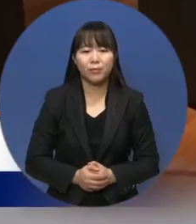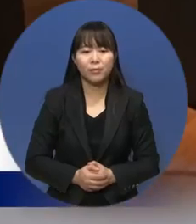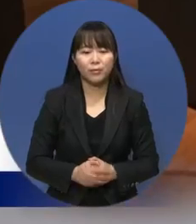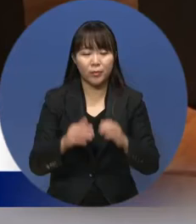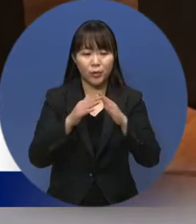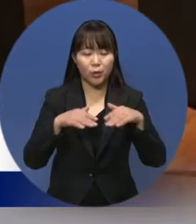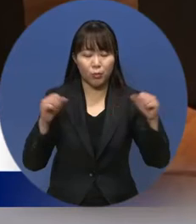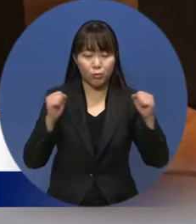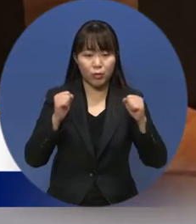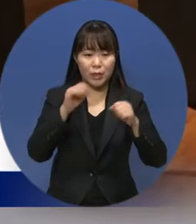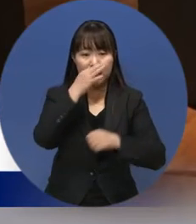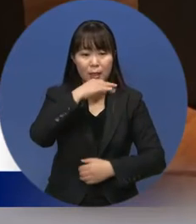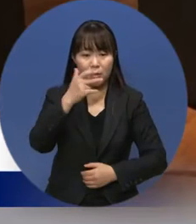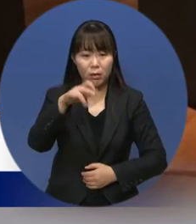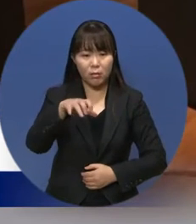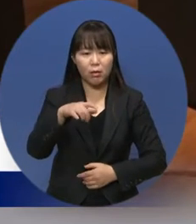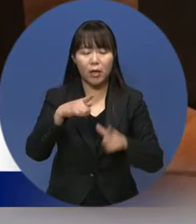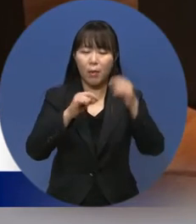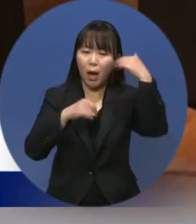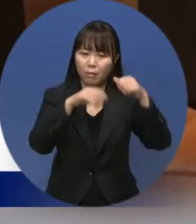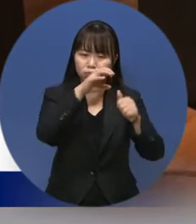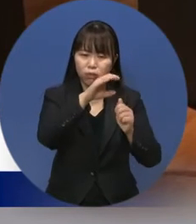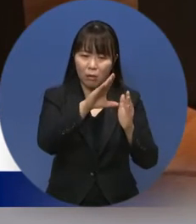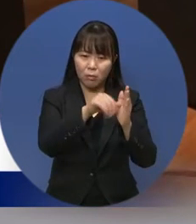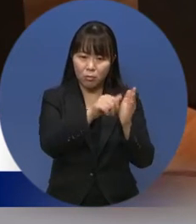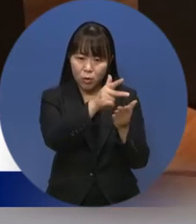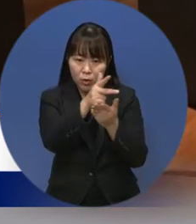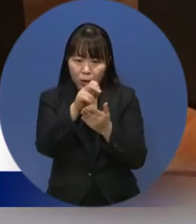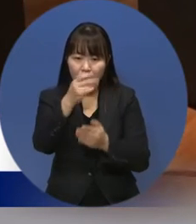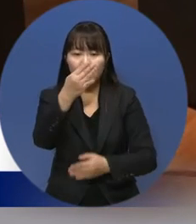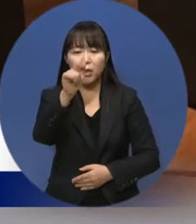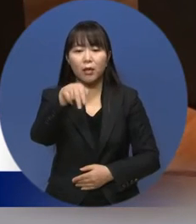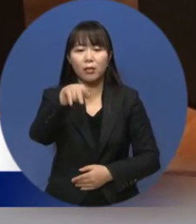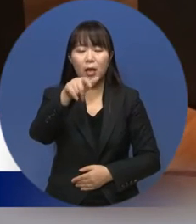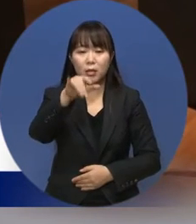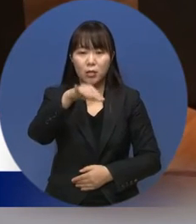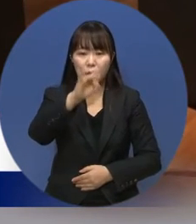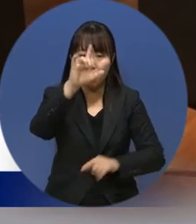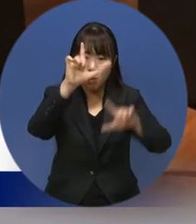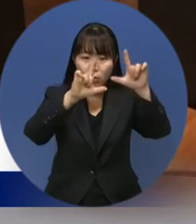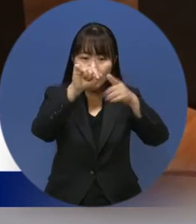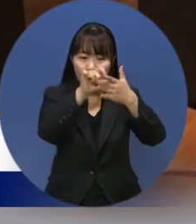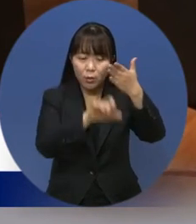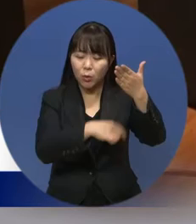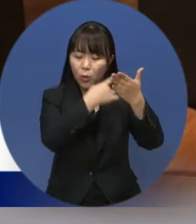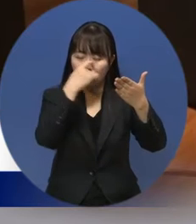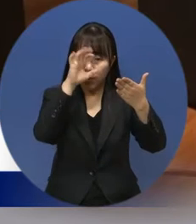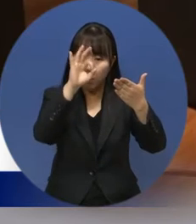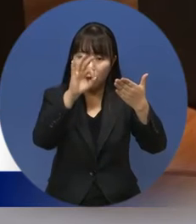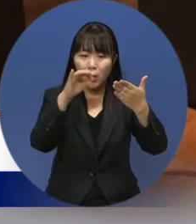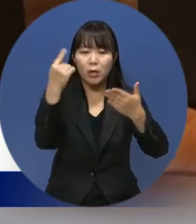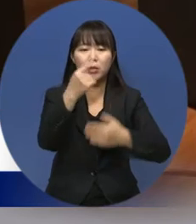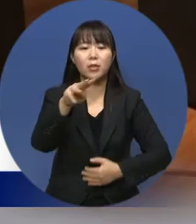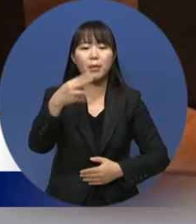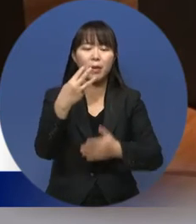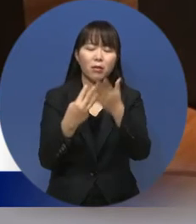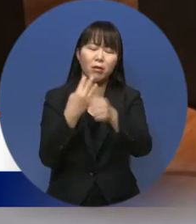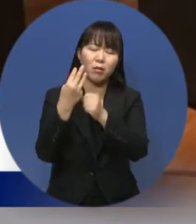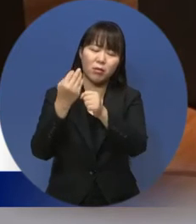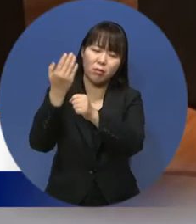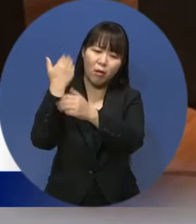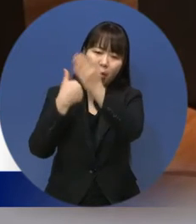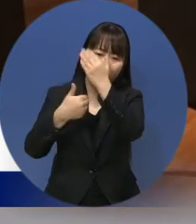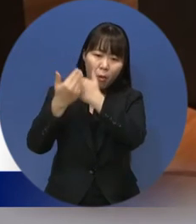전북 익산에서 일제강점기에 촬영된 미륵사지 에 첫 모습과 기록들을 살펴보고 1300년 전